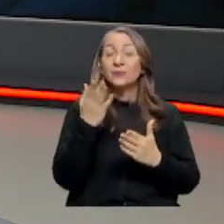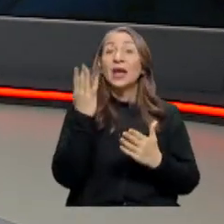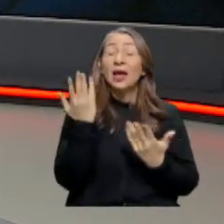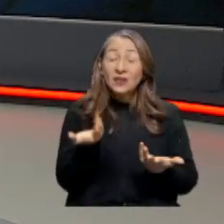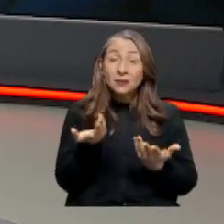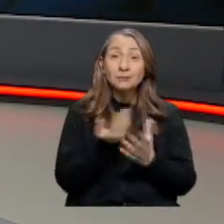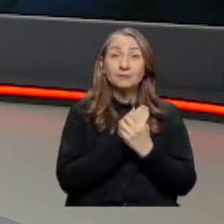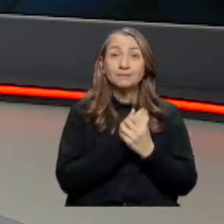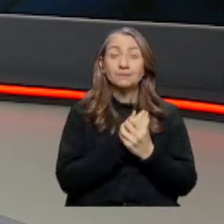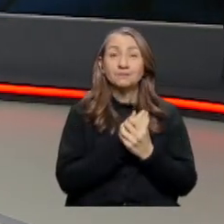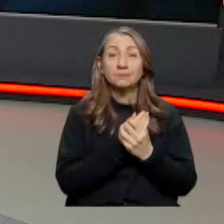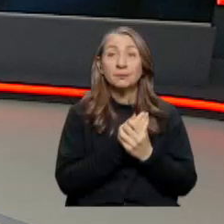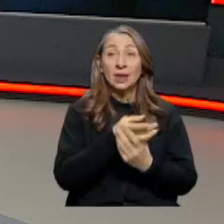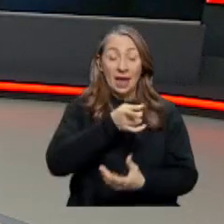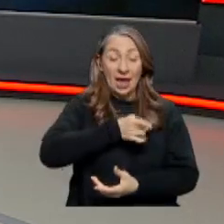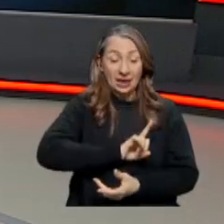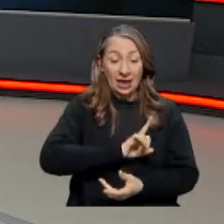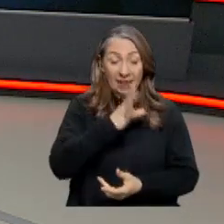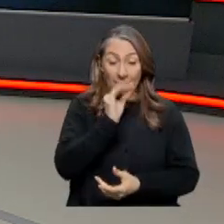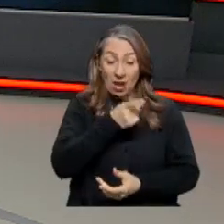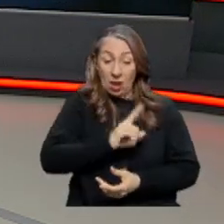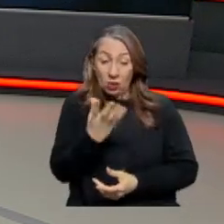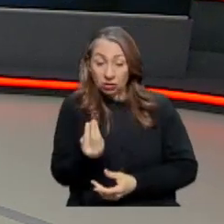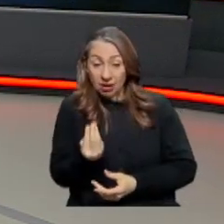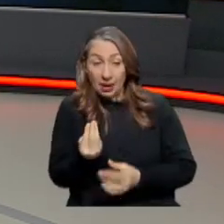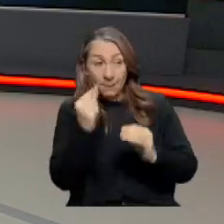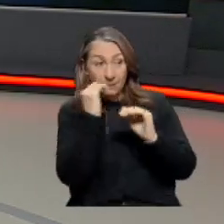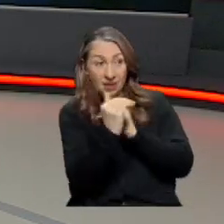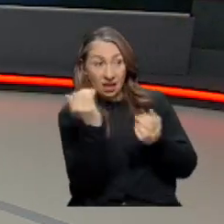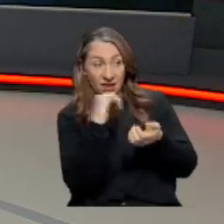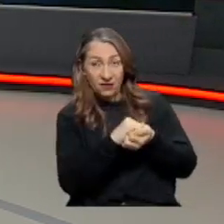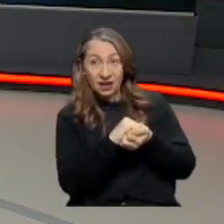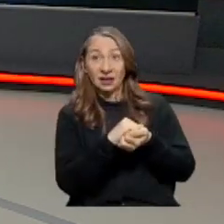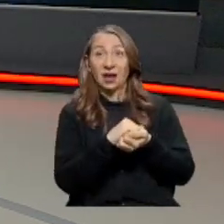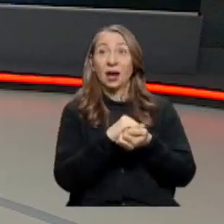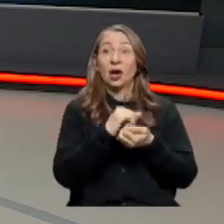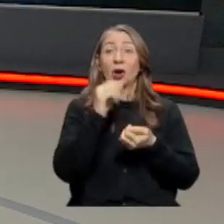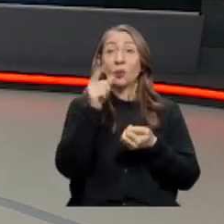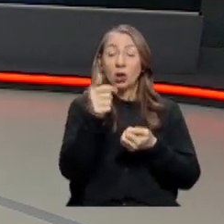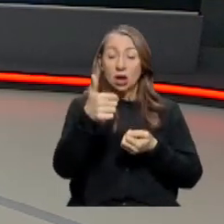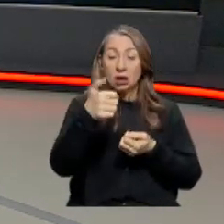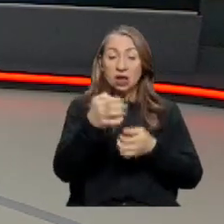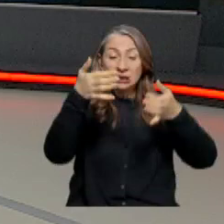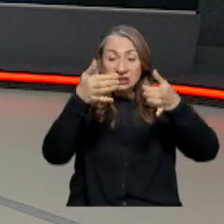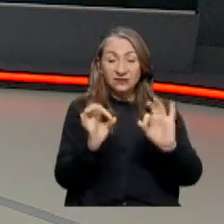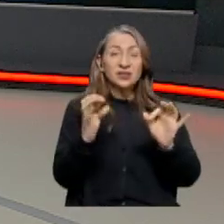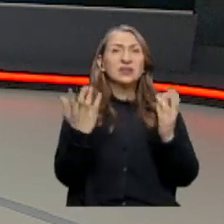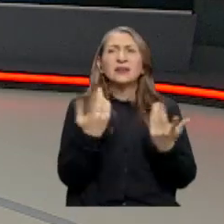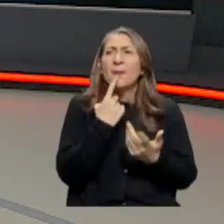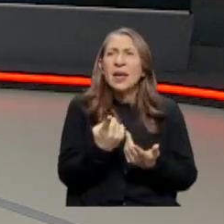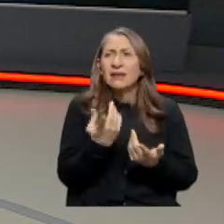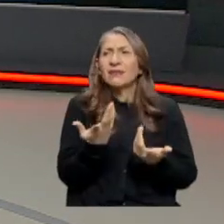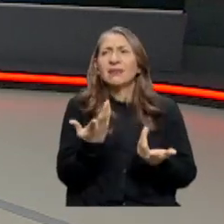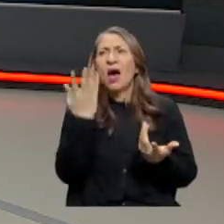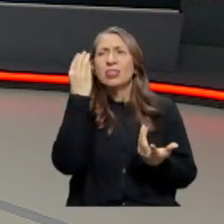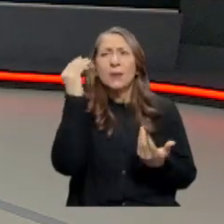Efendim, adaylık, kim aday olacak? Millet İttifakı'nda bu kronometreyi sıfırlama meselesi nedir? Ne